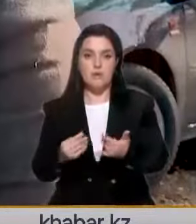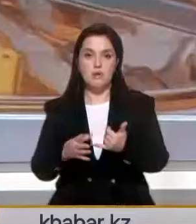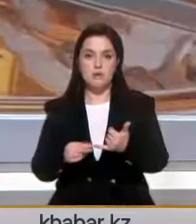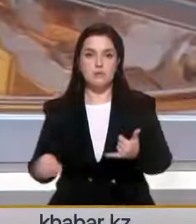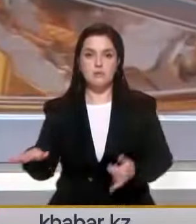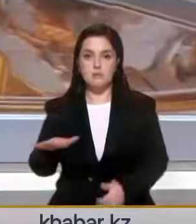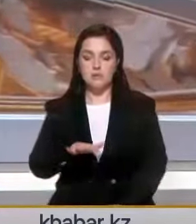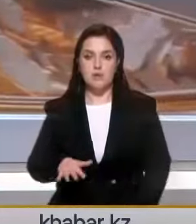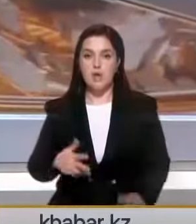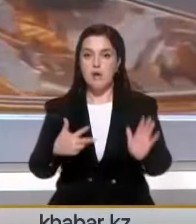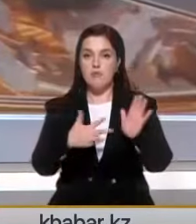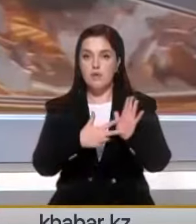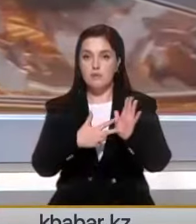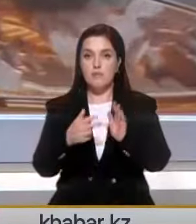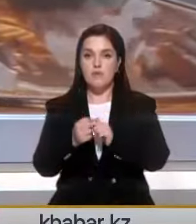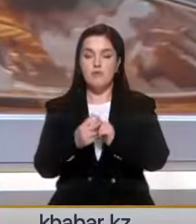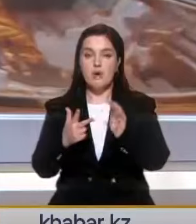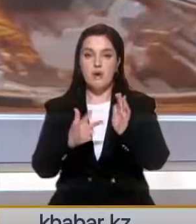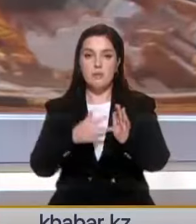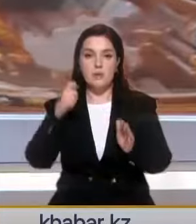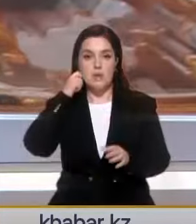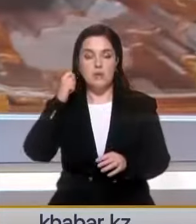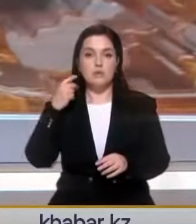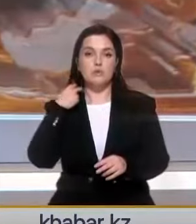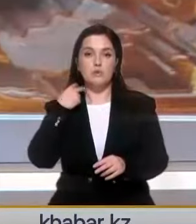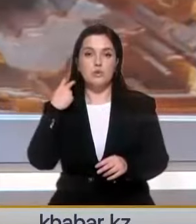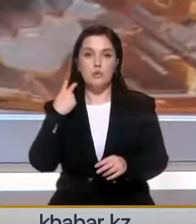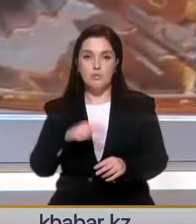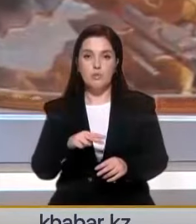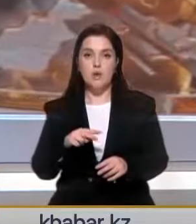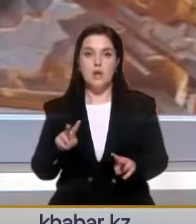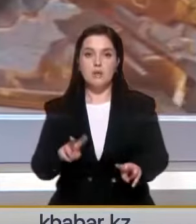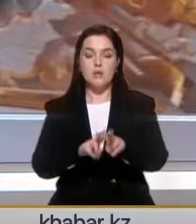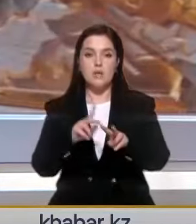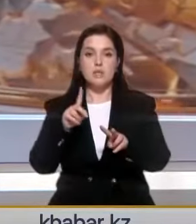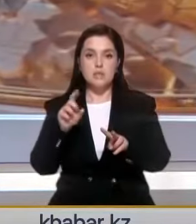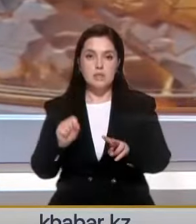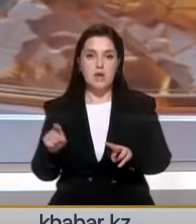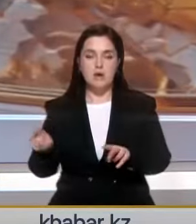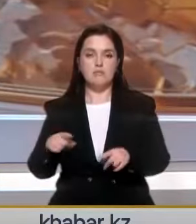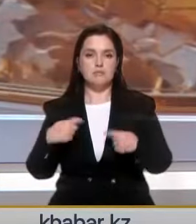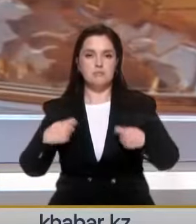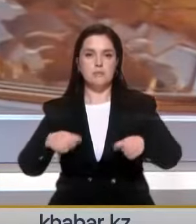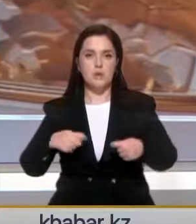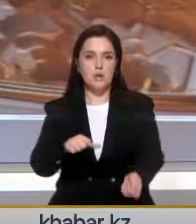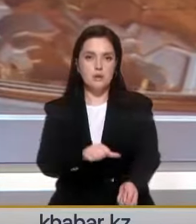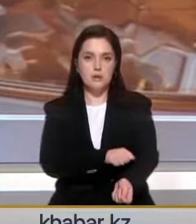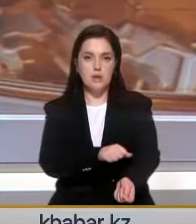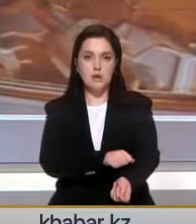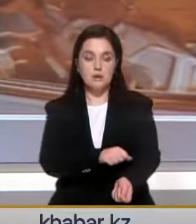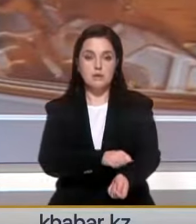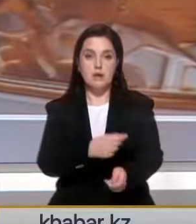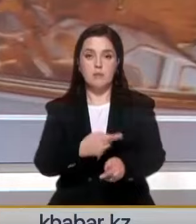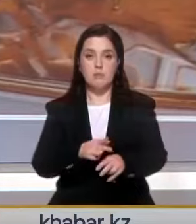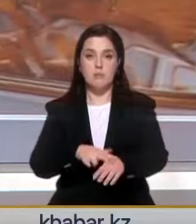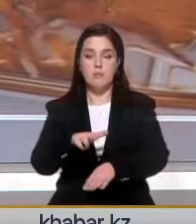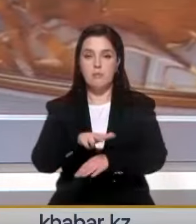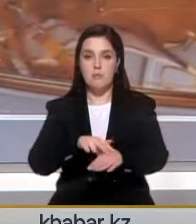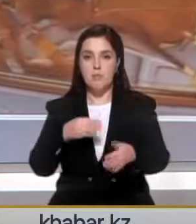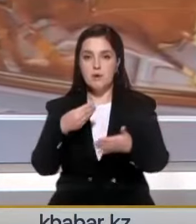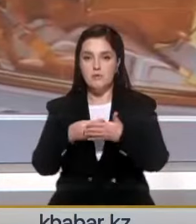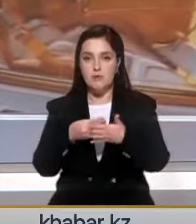территориями к ми и 18 годам лишения свободы приговорены жители Астаны За распространение наркотических средств столичным